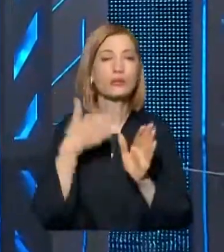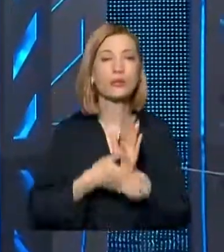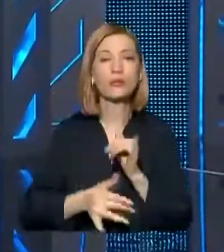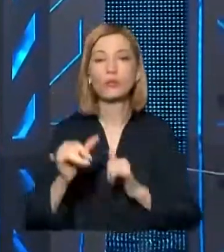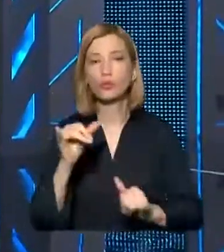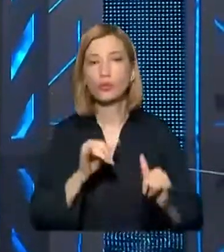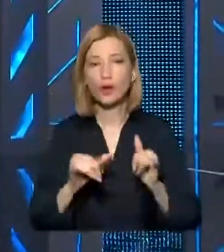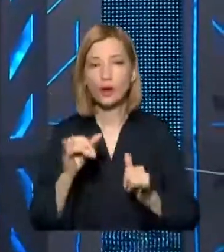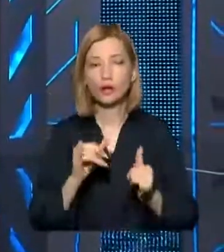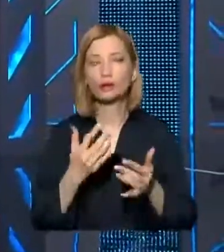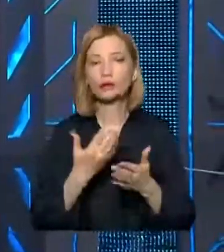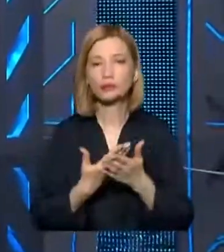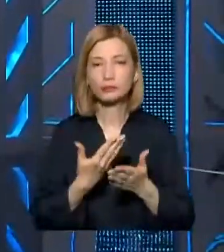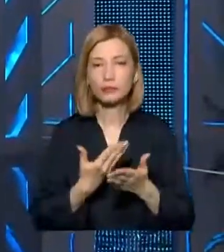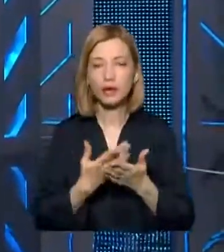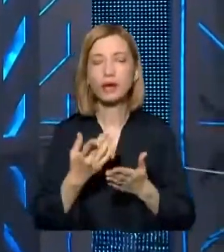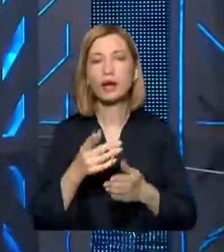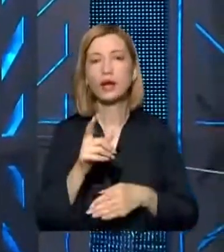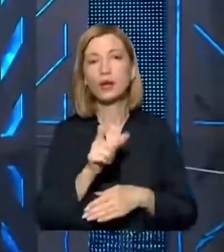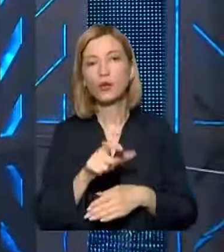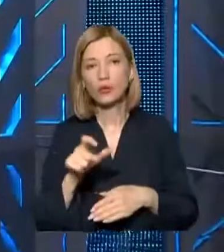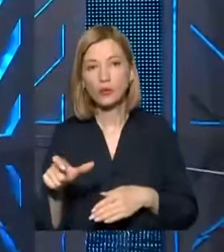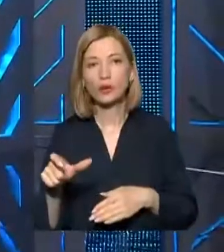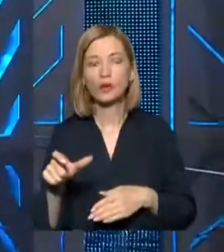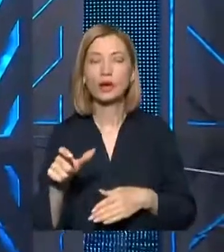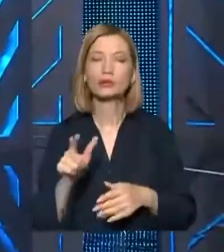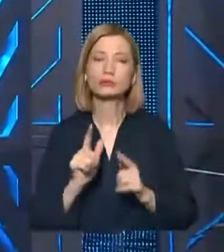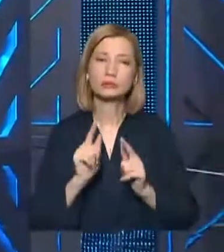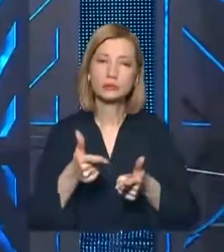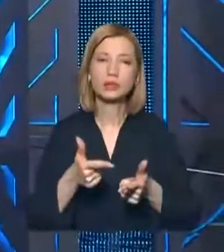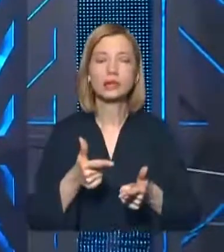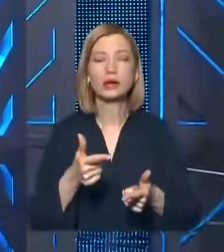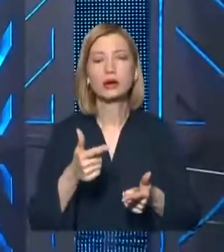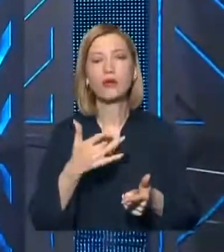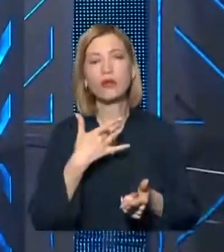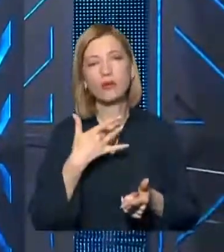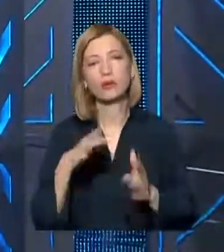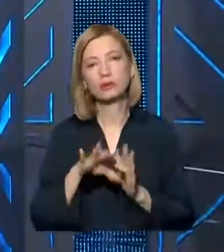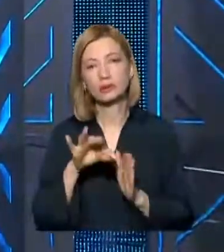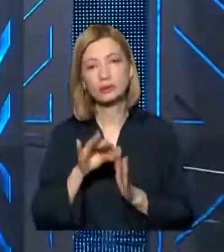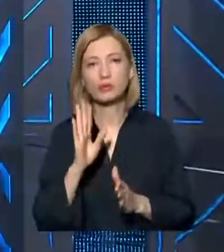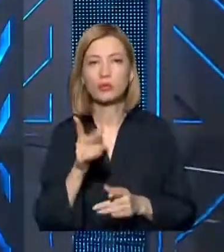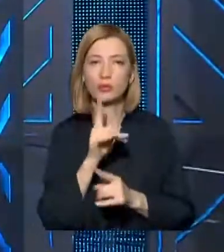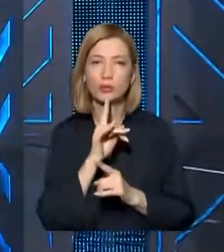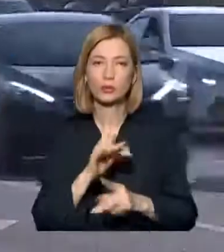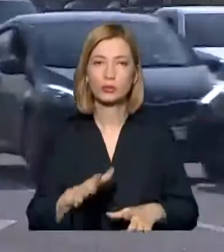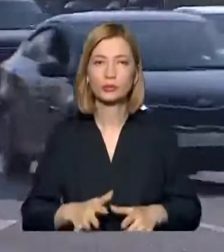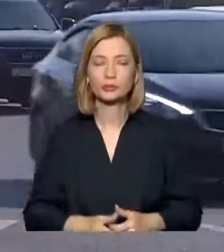пойдут деньги и намерены ли казахстанцы идти голосовать.